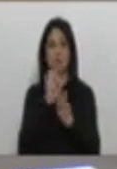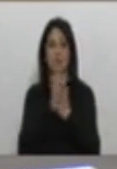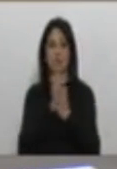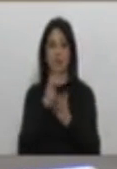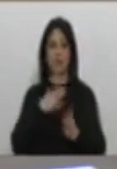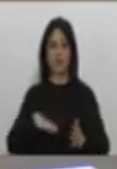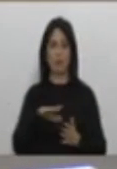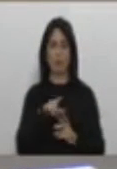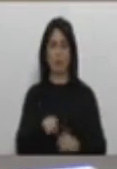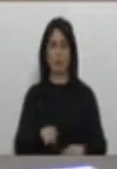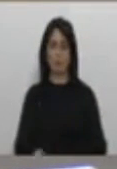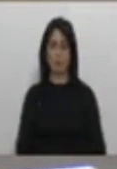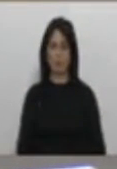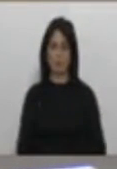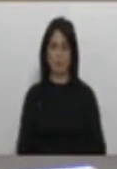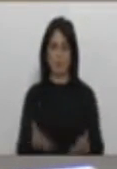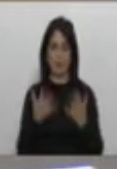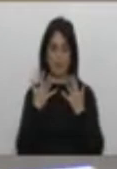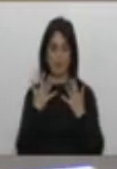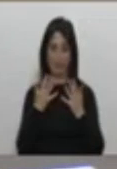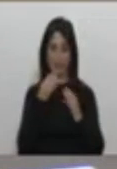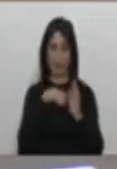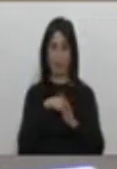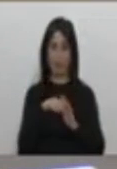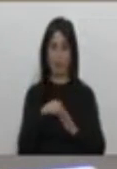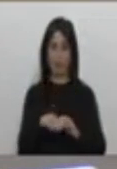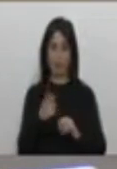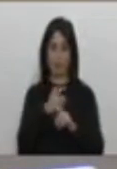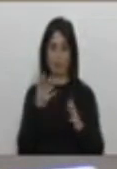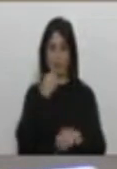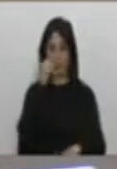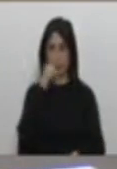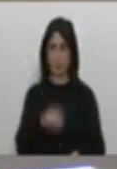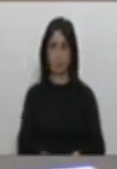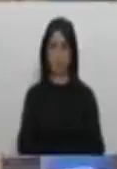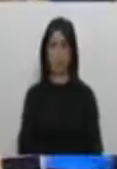მთელ ქვეყანაში იქნეს ეფექტიანად გაუმჯობესებული. Ძალიან დიდი მადლობა.